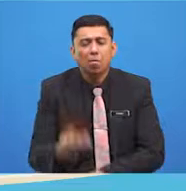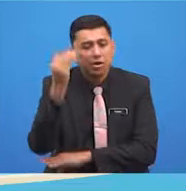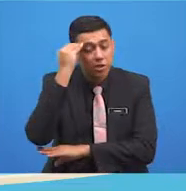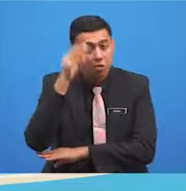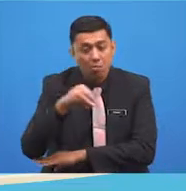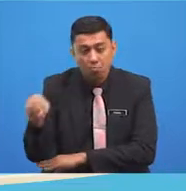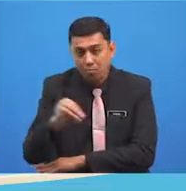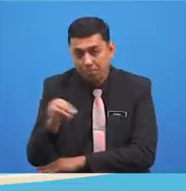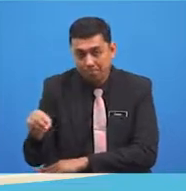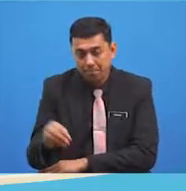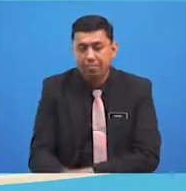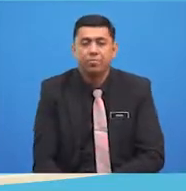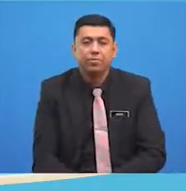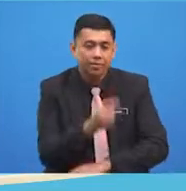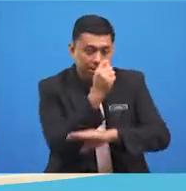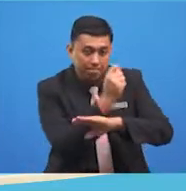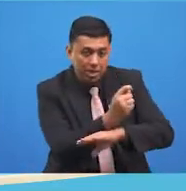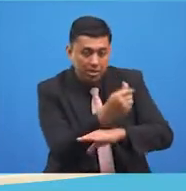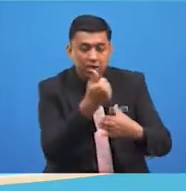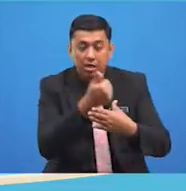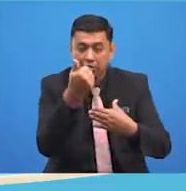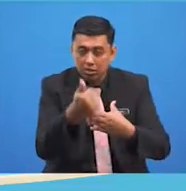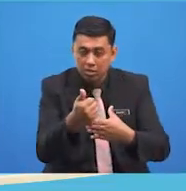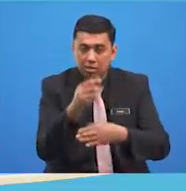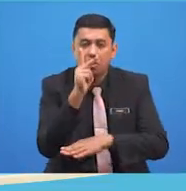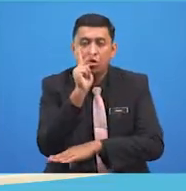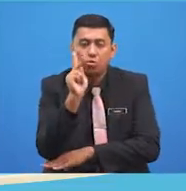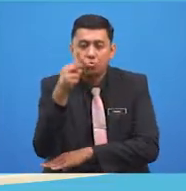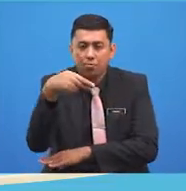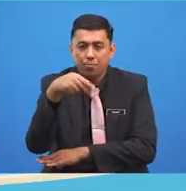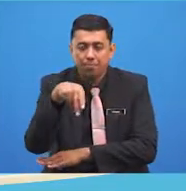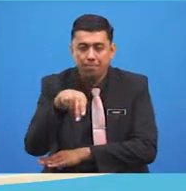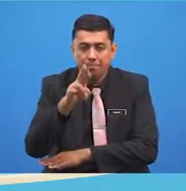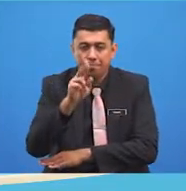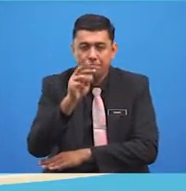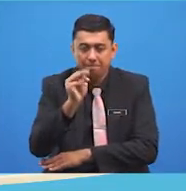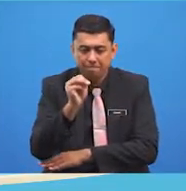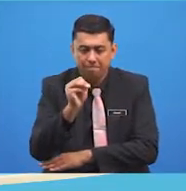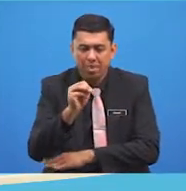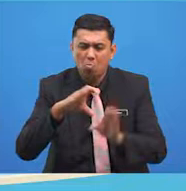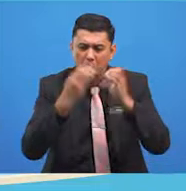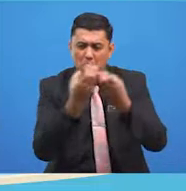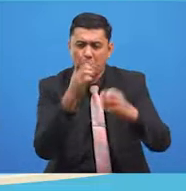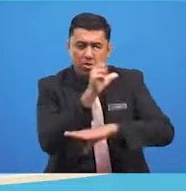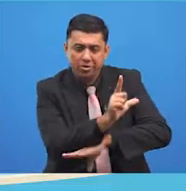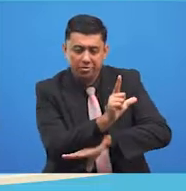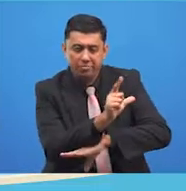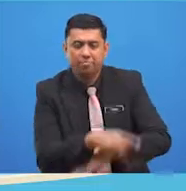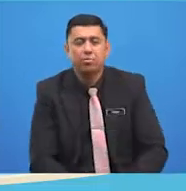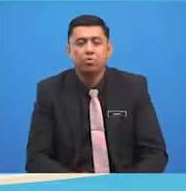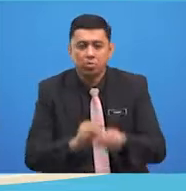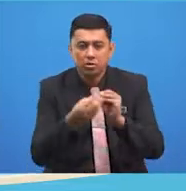pengetahuan murid-murid, tembaga atau kuprum adalah unsur kimia yang dimiliki oleh kumpulan logam dan nombor